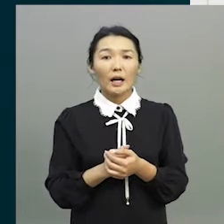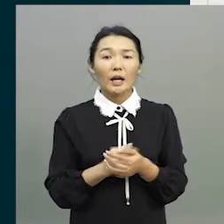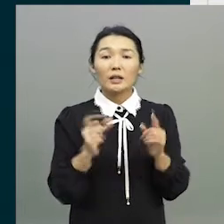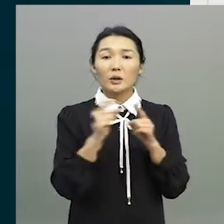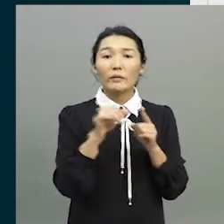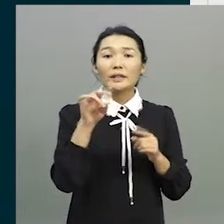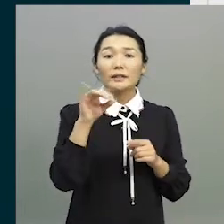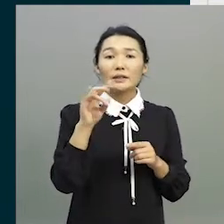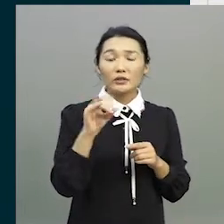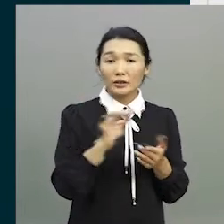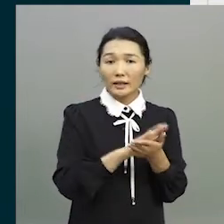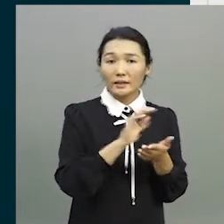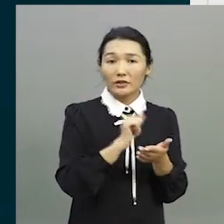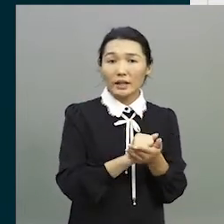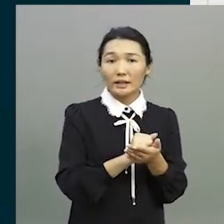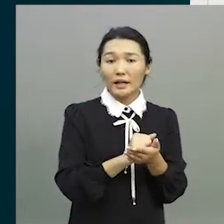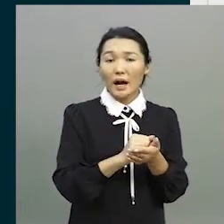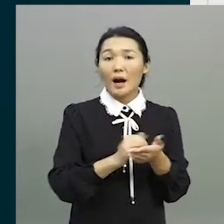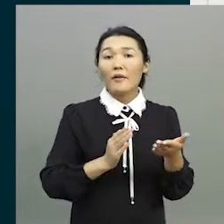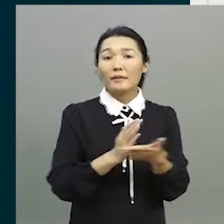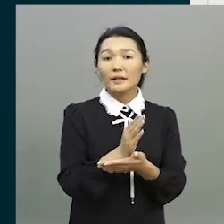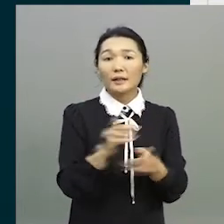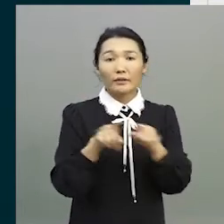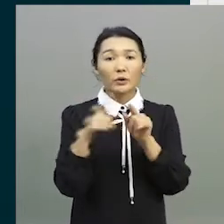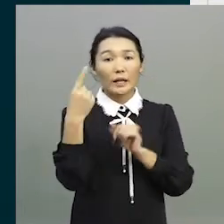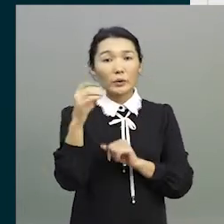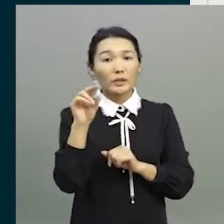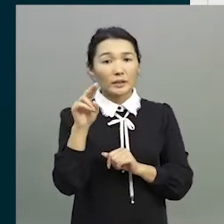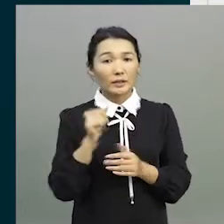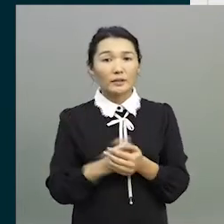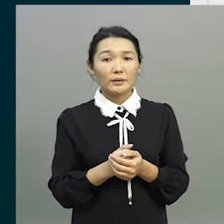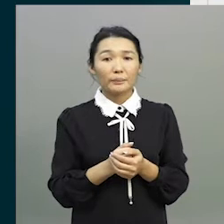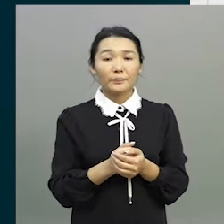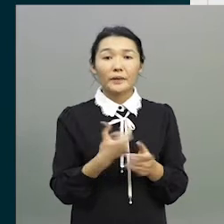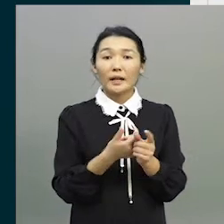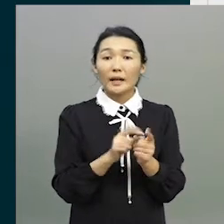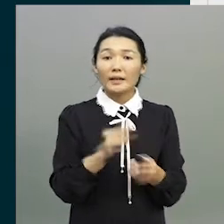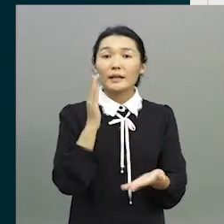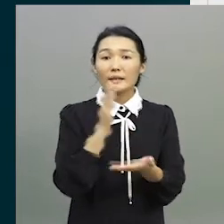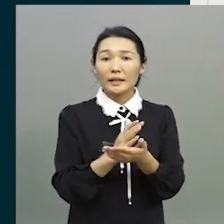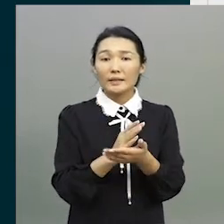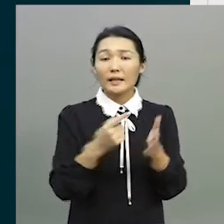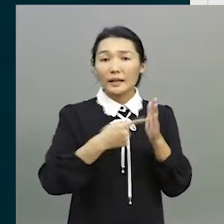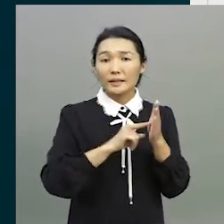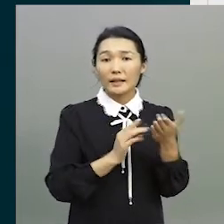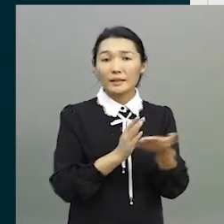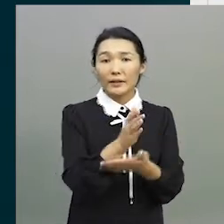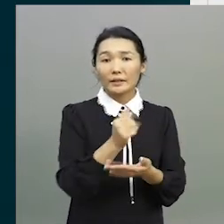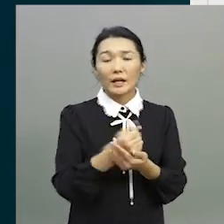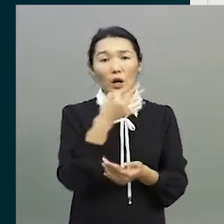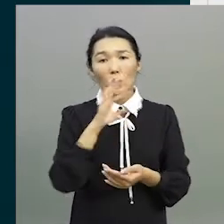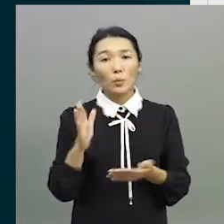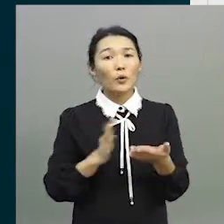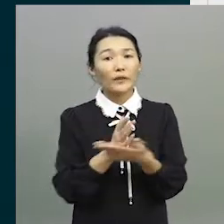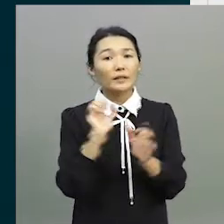данных векторов равна 1 единица это и есть координатные векторы любой вектор